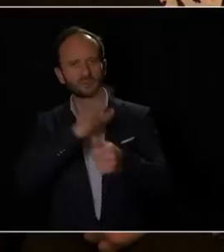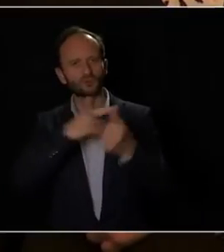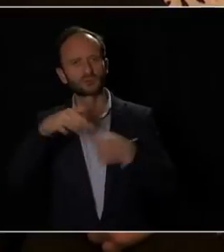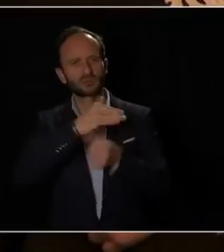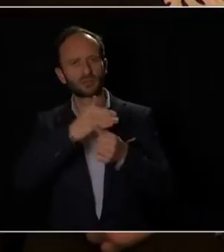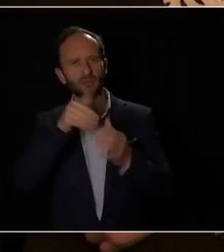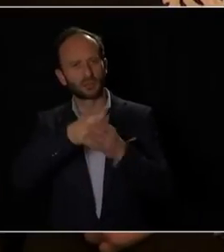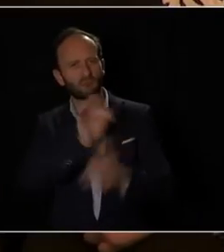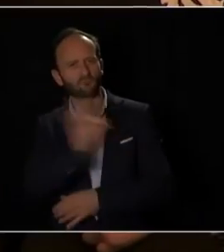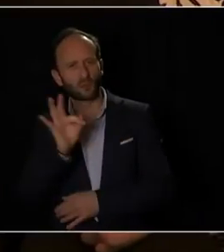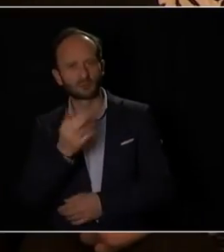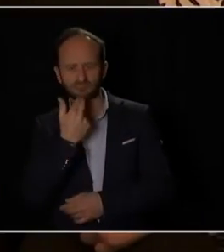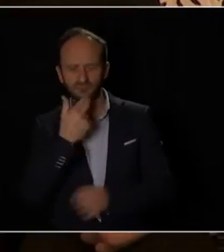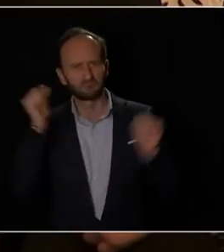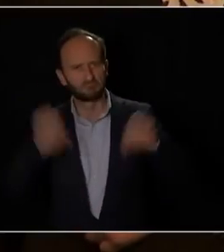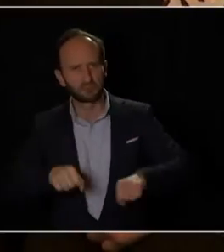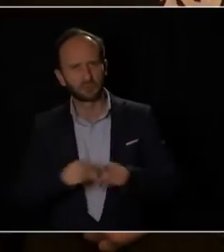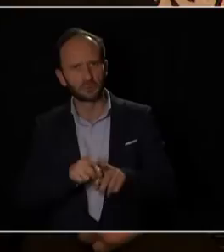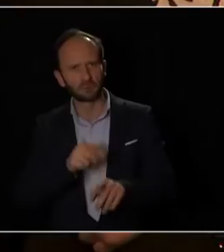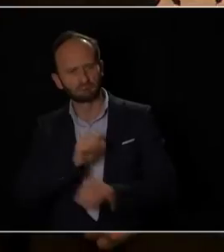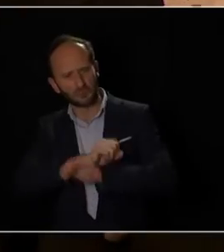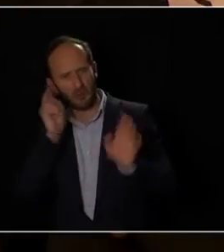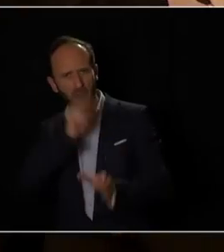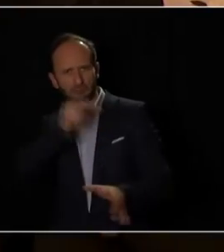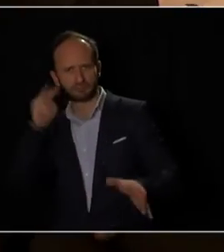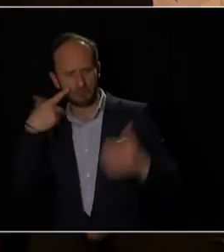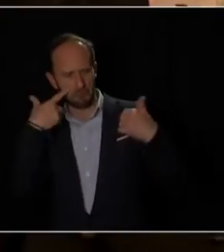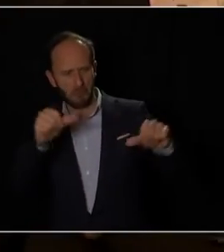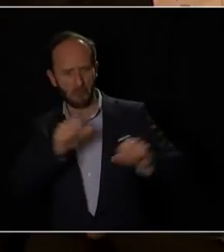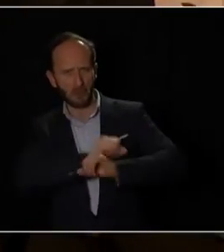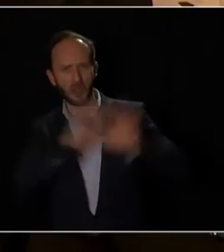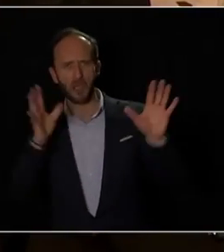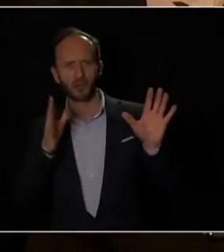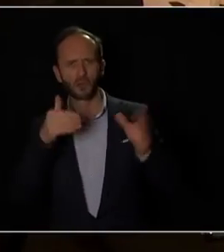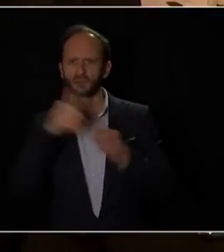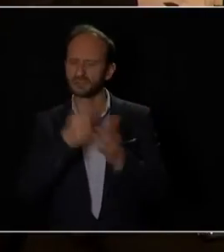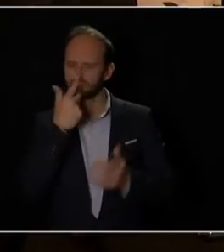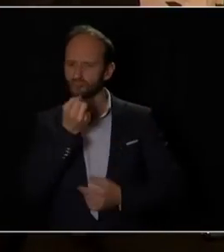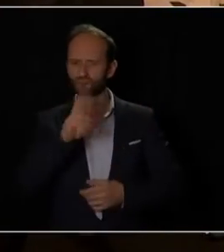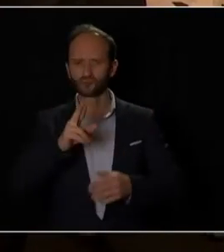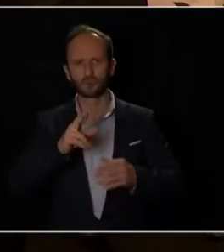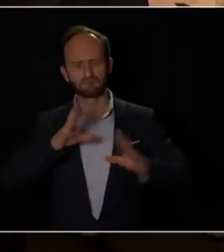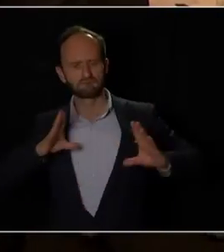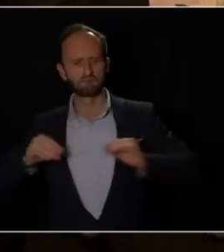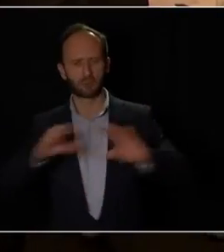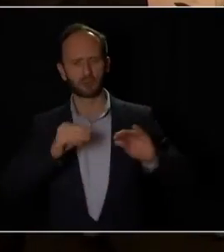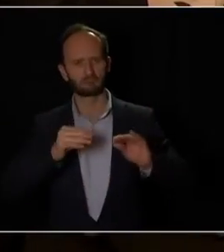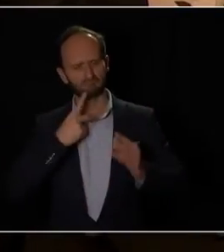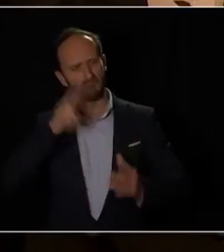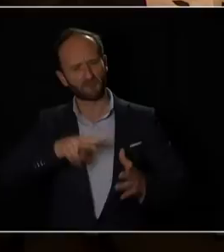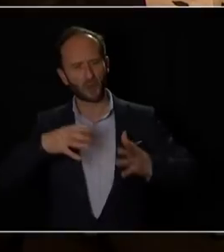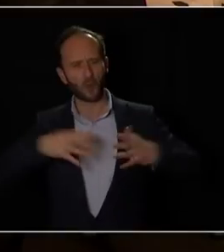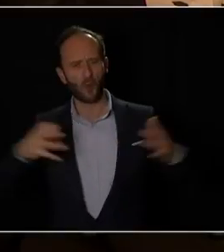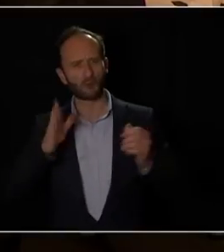ses capacités, dans sa lucidité, dans sa volonté et dans sa certitude d'être un grand peuple qui a un bel avenir.